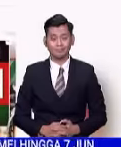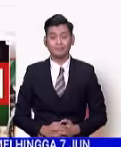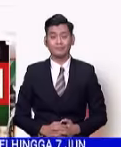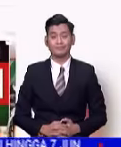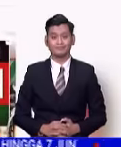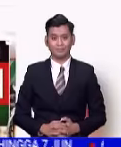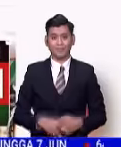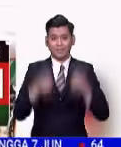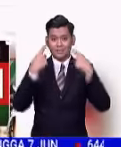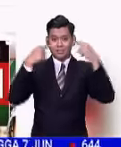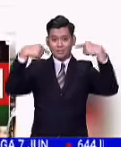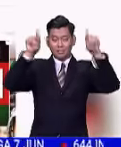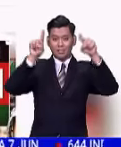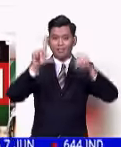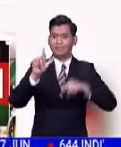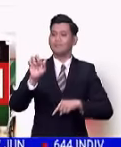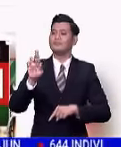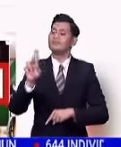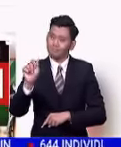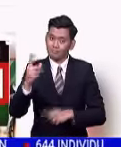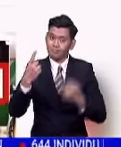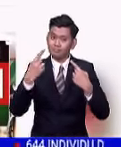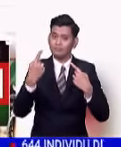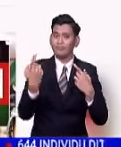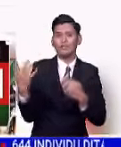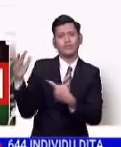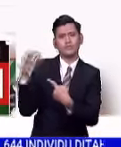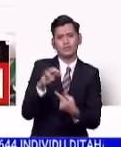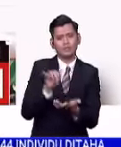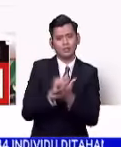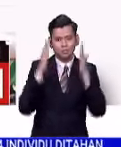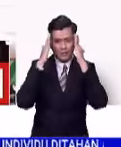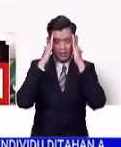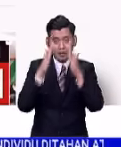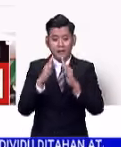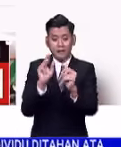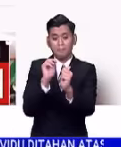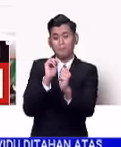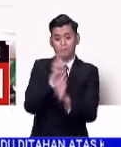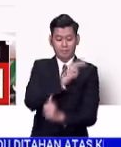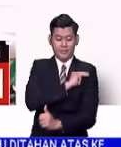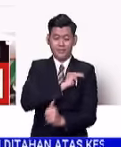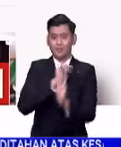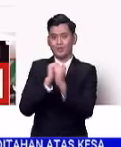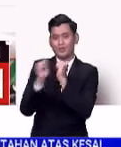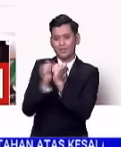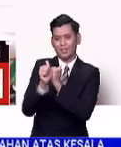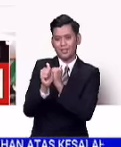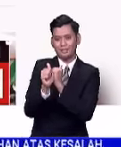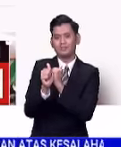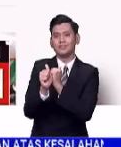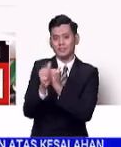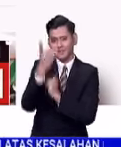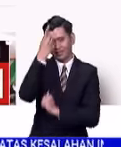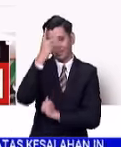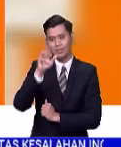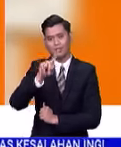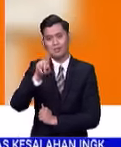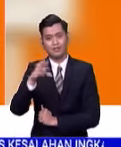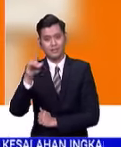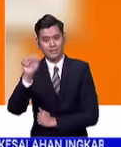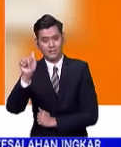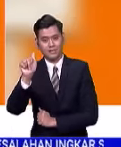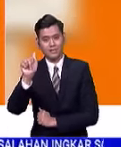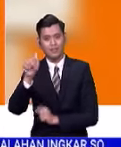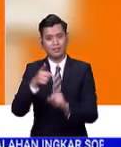Dalam pada itu, kejayaan dilakar di kejohanan berkenaan mendapat perhatian Menteri Belia dan Sukan Datuk Sri Rizal Merican Naina Merican. Dalam satu antaran